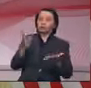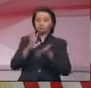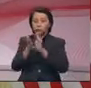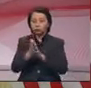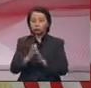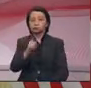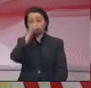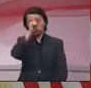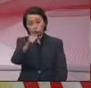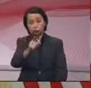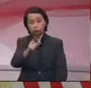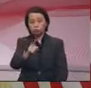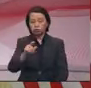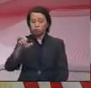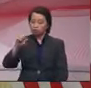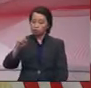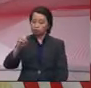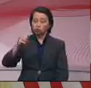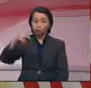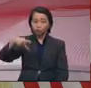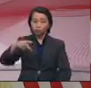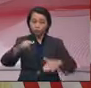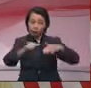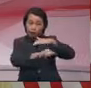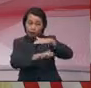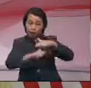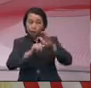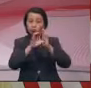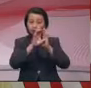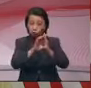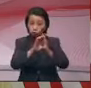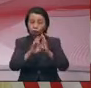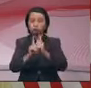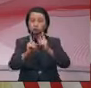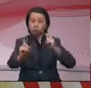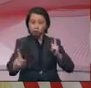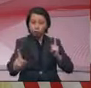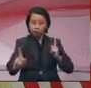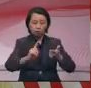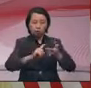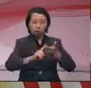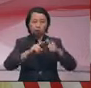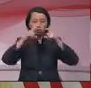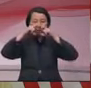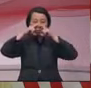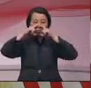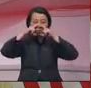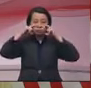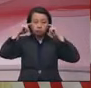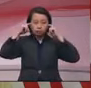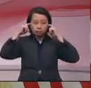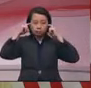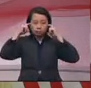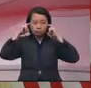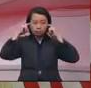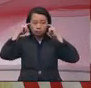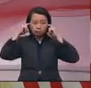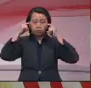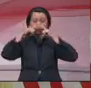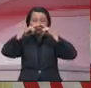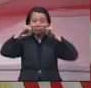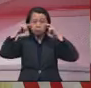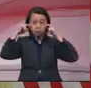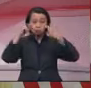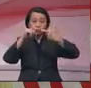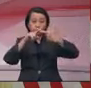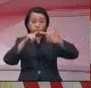Justru pastikan SOP asas seperti penjarakan sosial, pemakaian pelitup